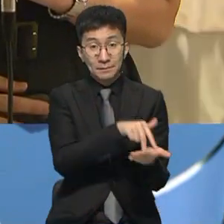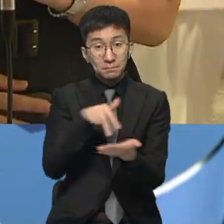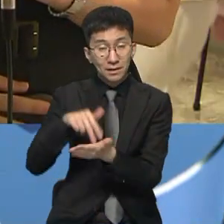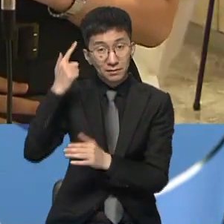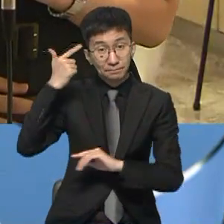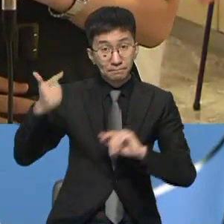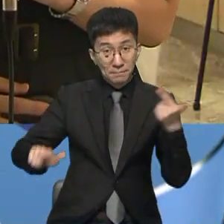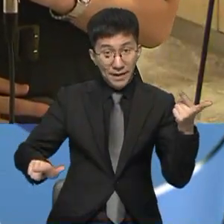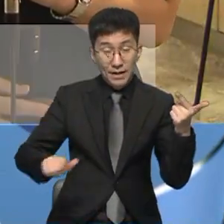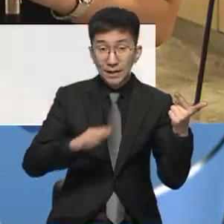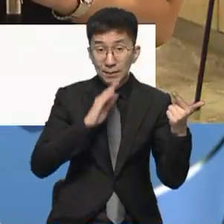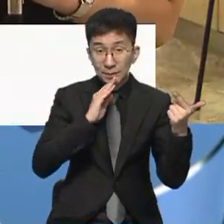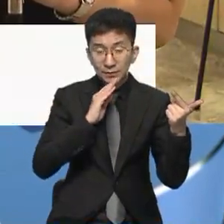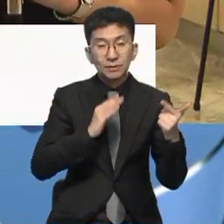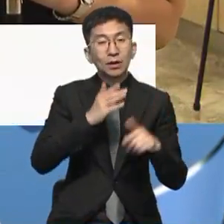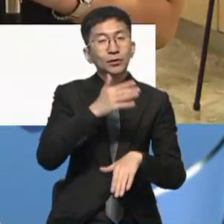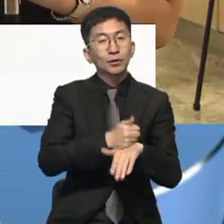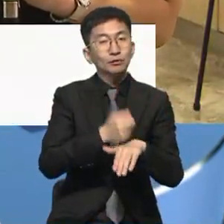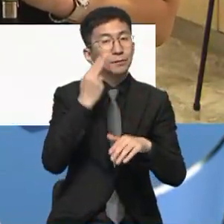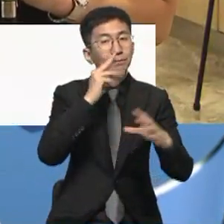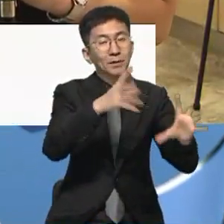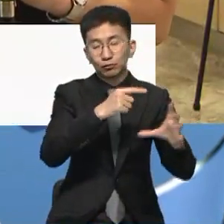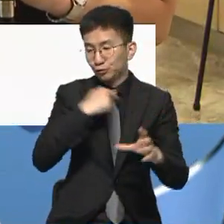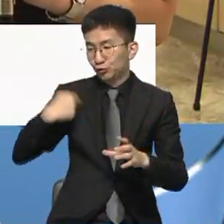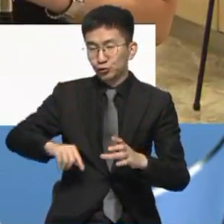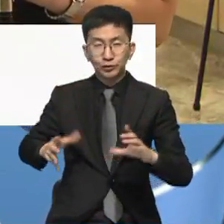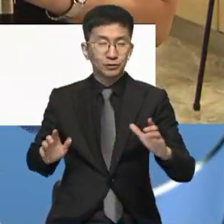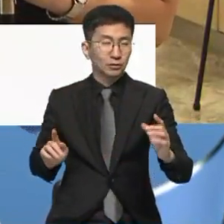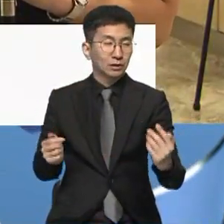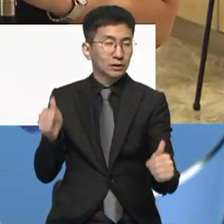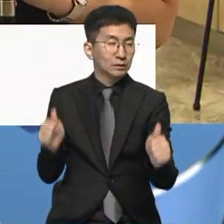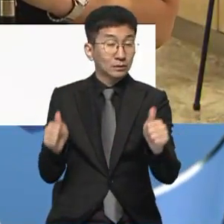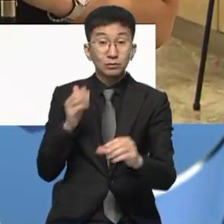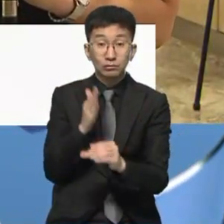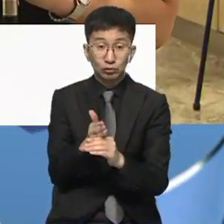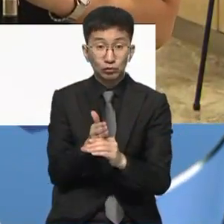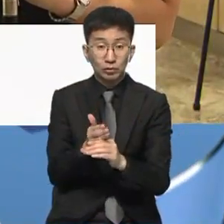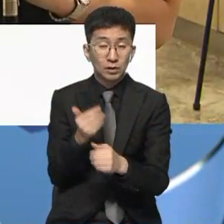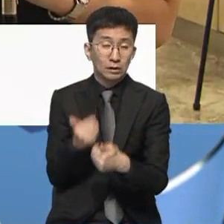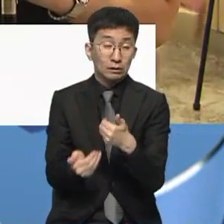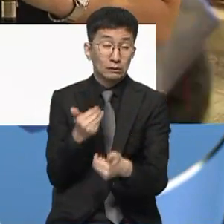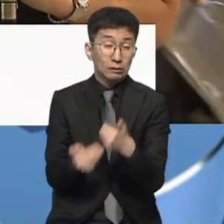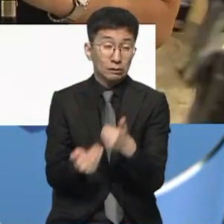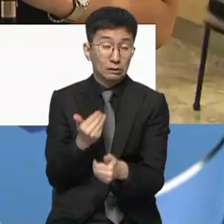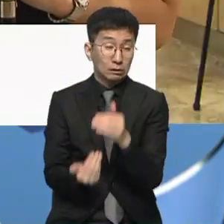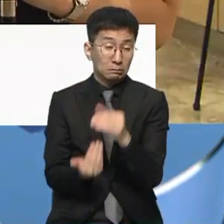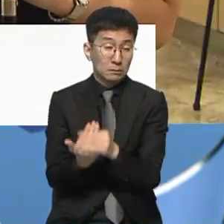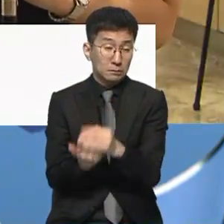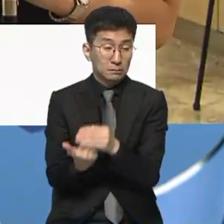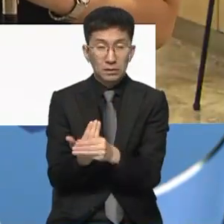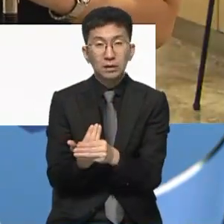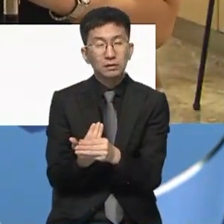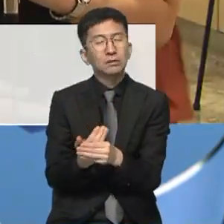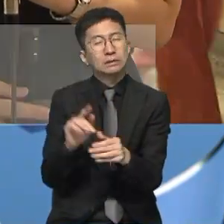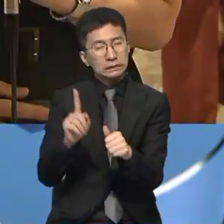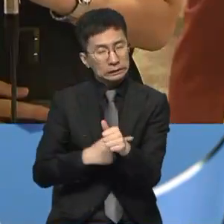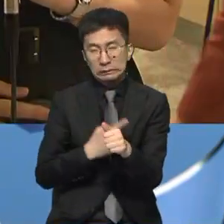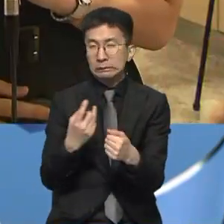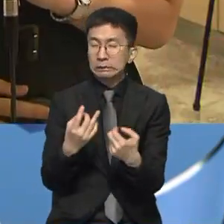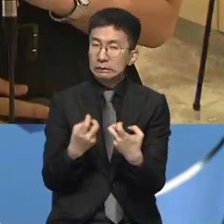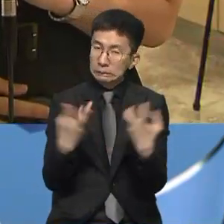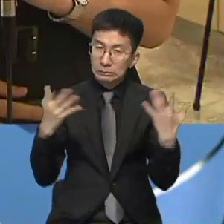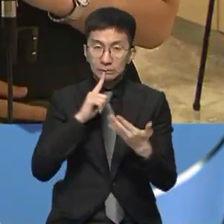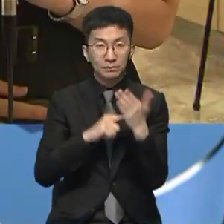전문가들은 미중 간 경쟁 구도가 선명해지고 있는 만큼 갈등 요인이 잦아지는 건 불가피한 측면이 있다고